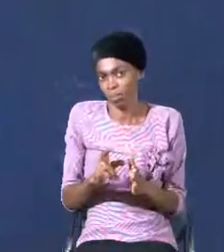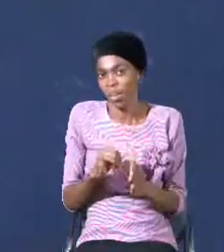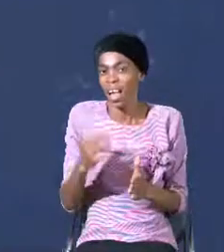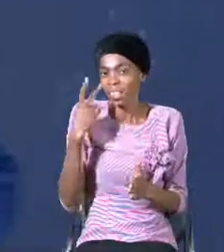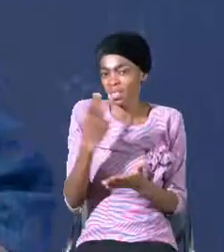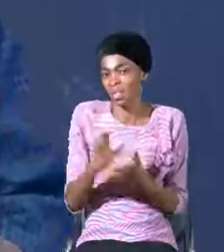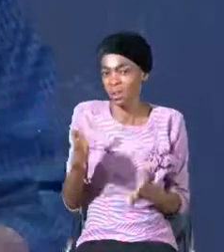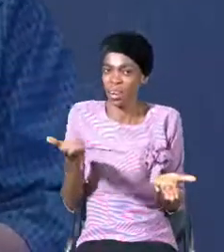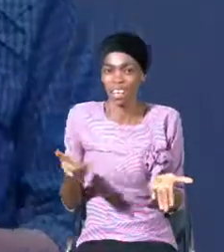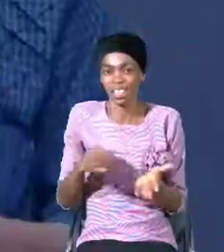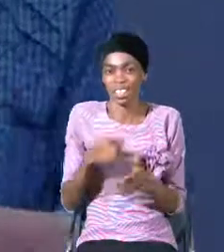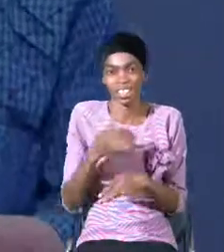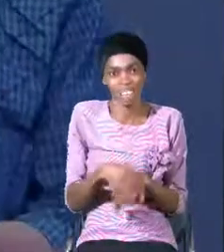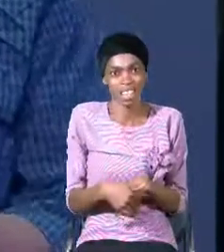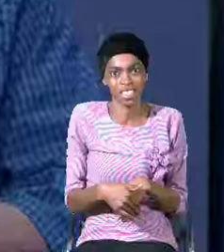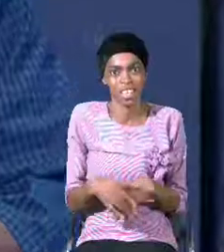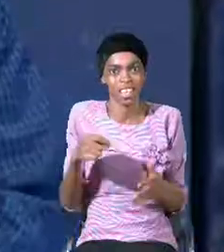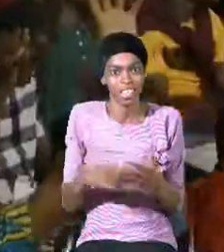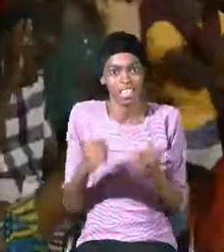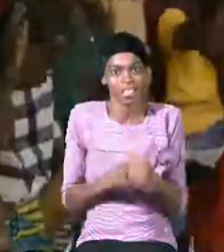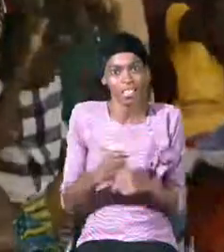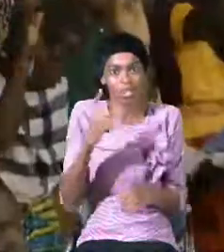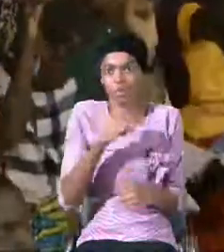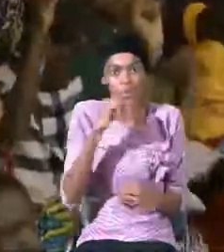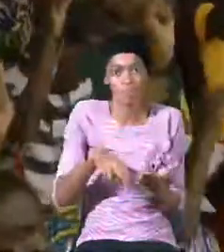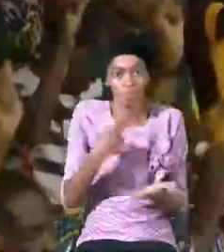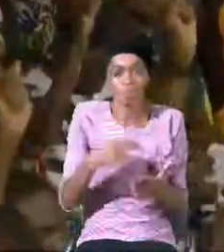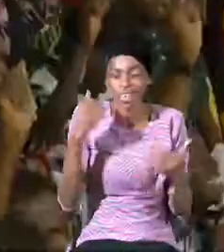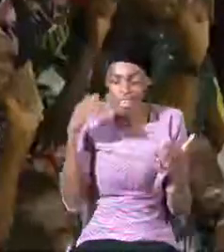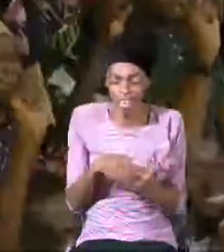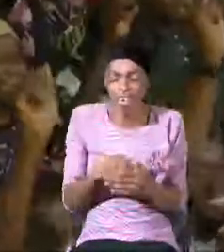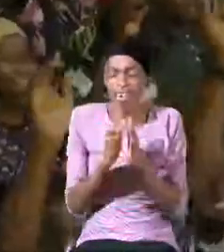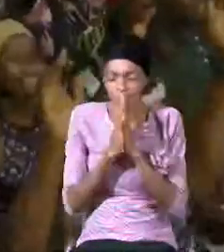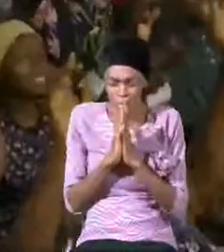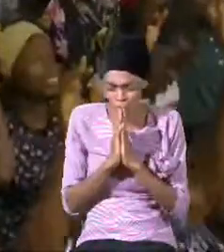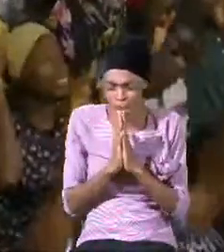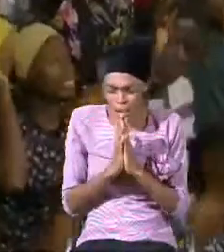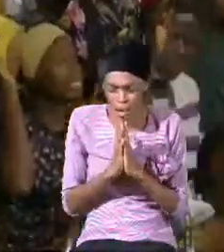Est-ce que quelqu'un est là? Cette année, tu ne vas plus tomber.